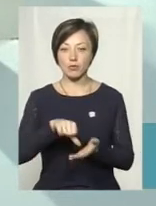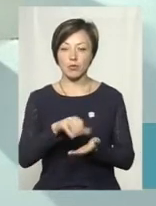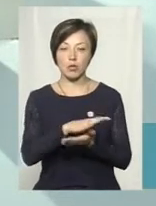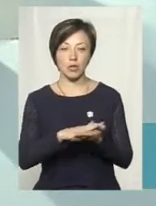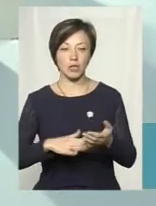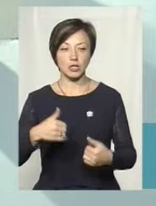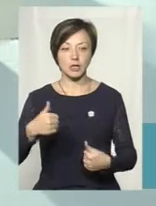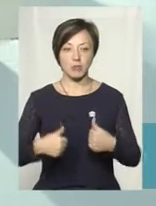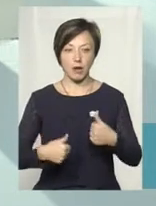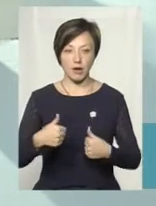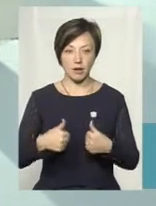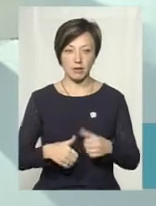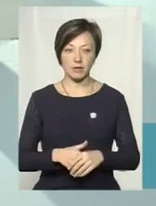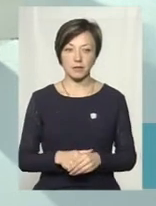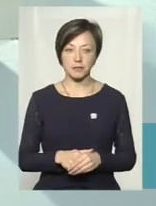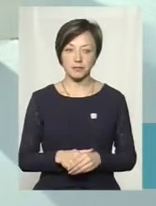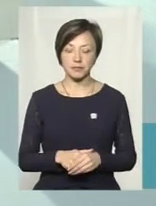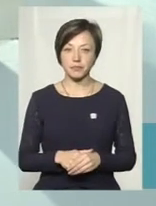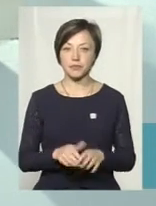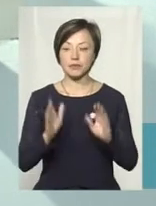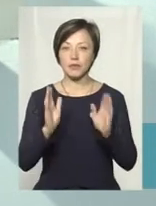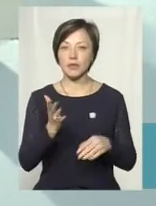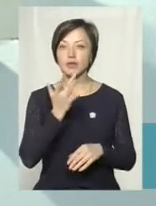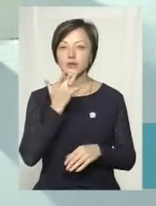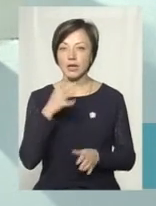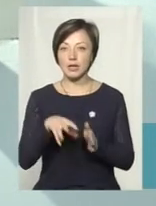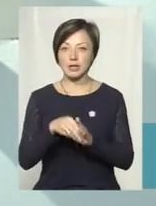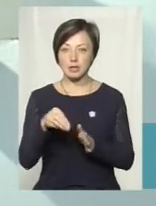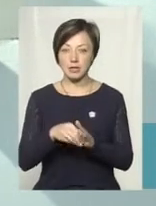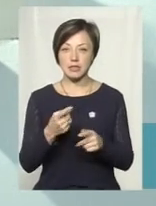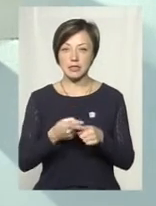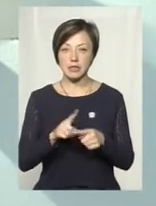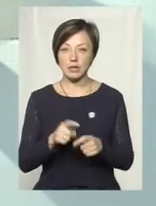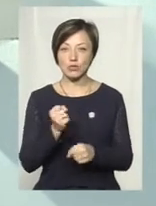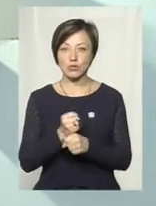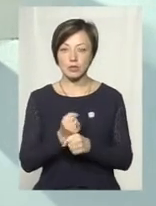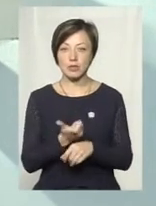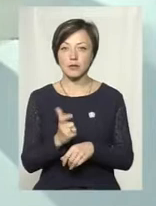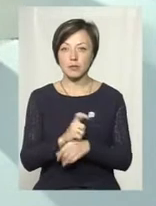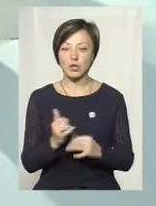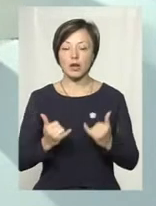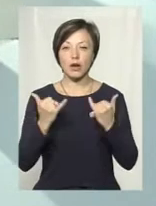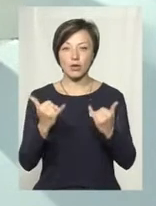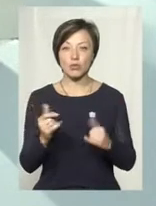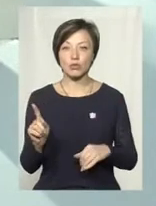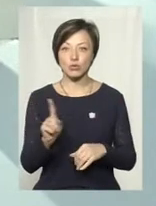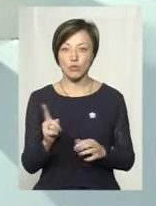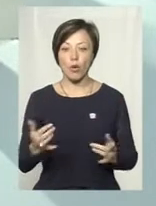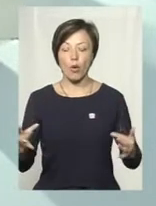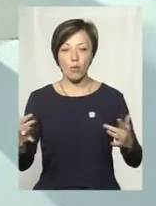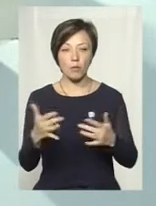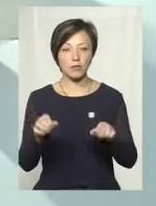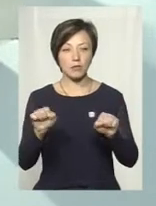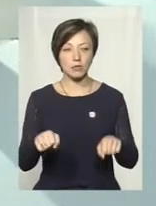подальших змаганнях і бути в національній збірній. Це зроблено здебільшого для того, щоб охопити як